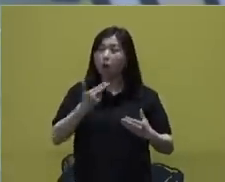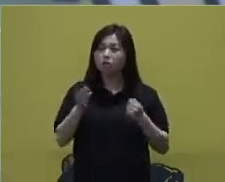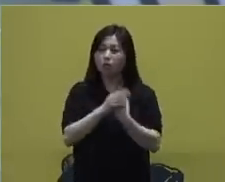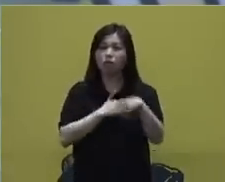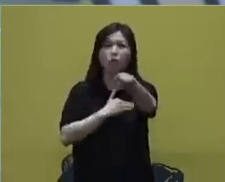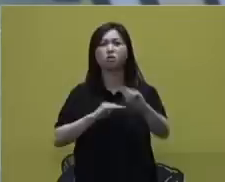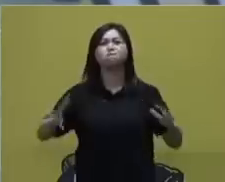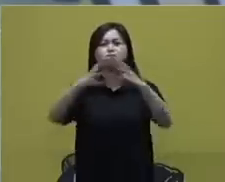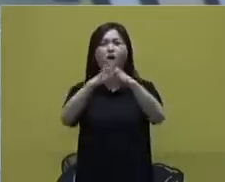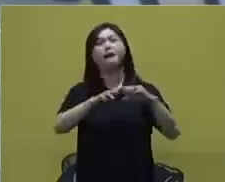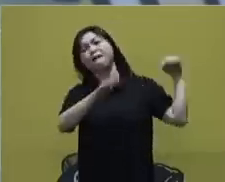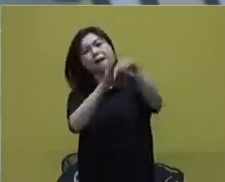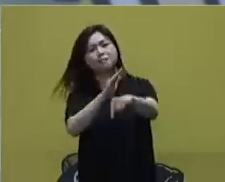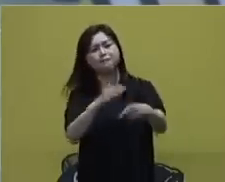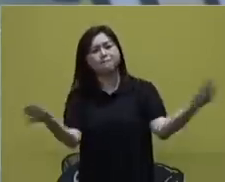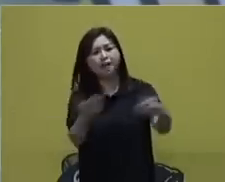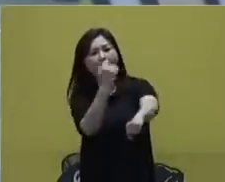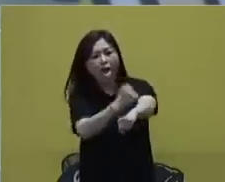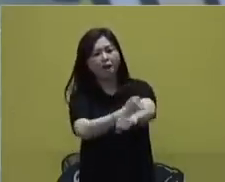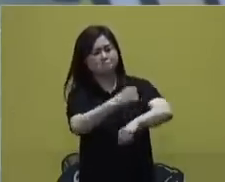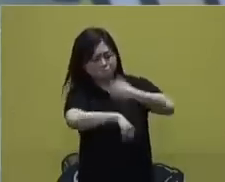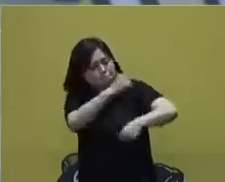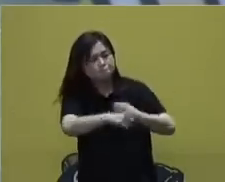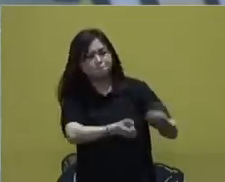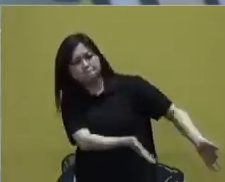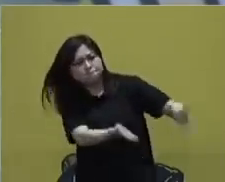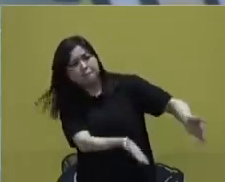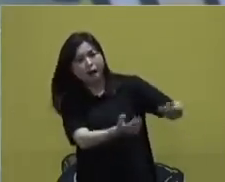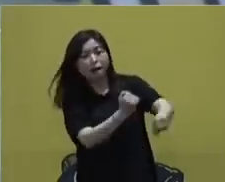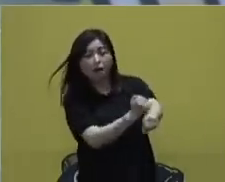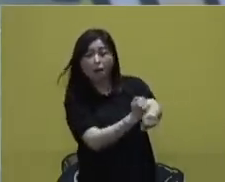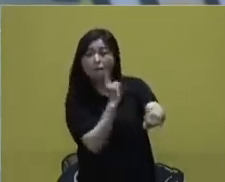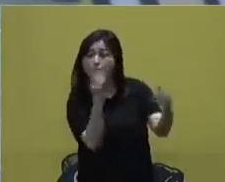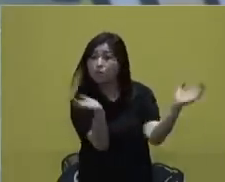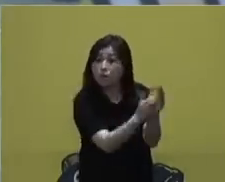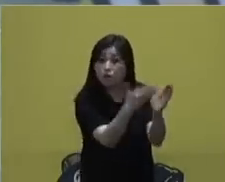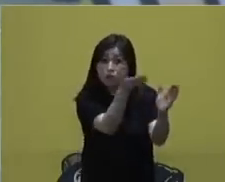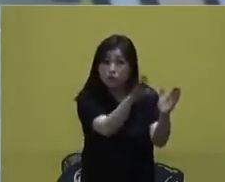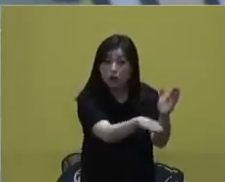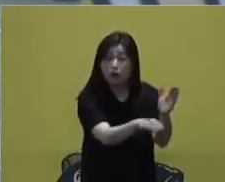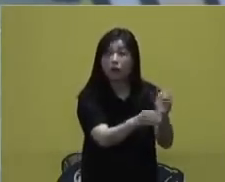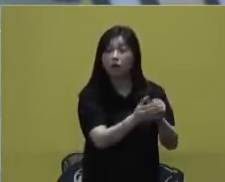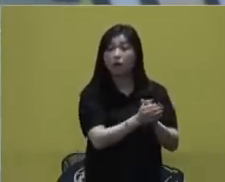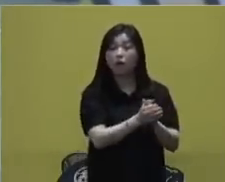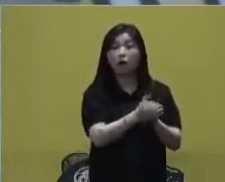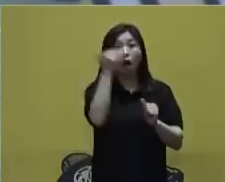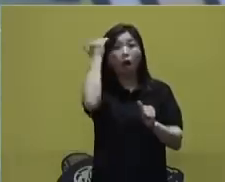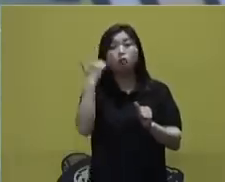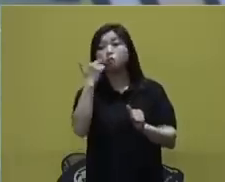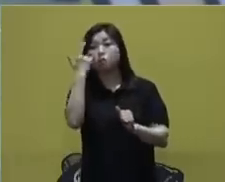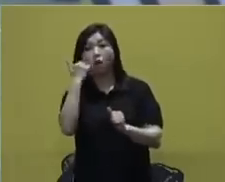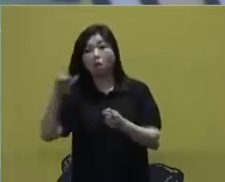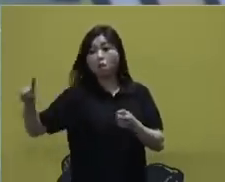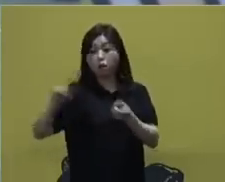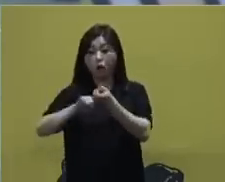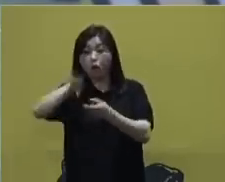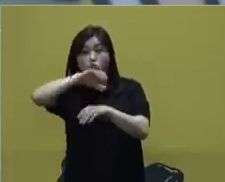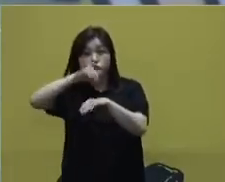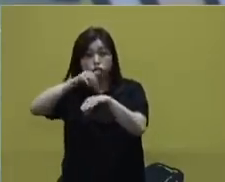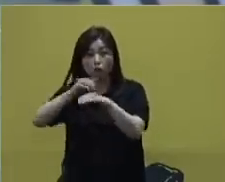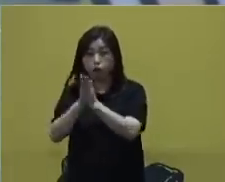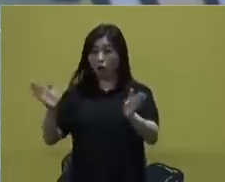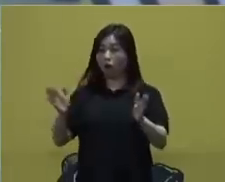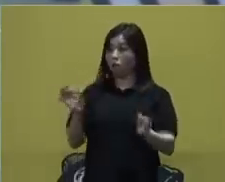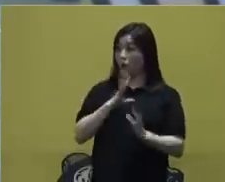공사장 가서 일하고 마음대로 해라 라고 했는데 갑자기 이 한미연합 공군 훈련이 막 이루어지고